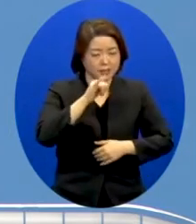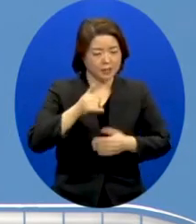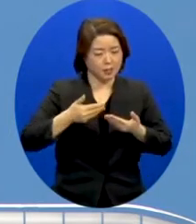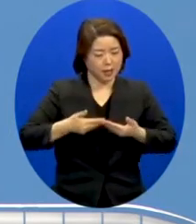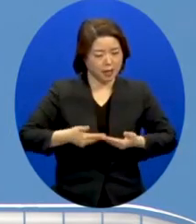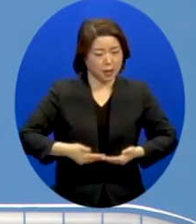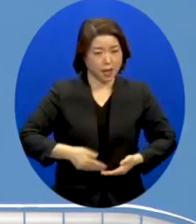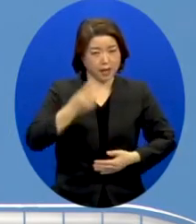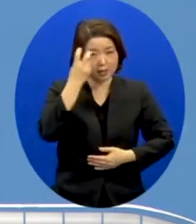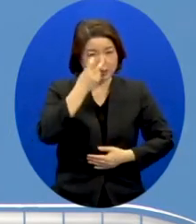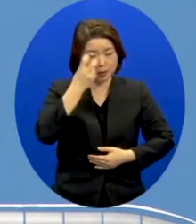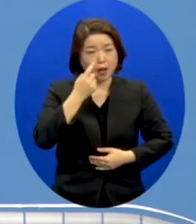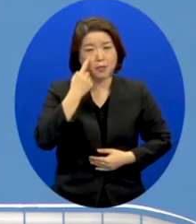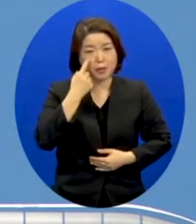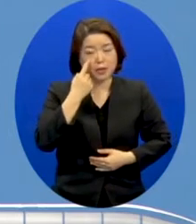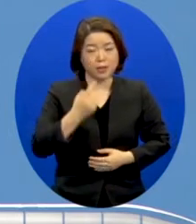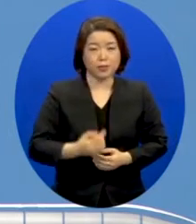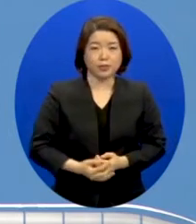살펴보십시오